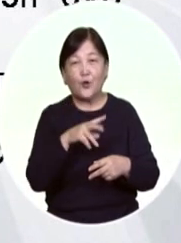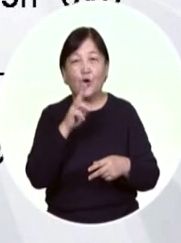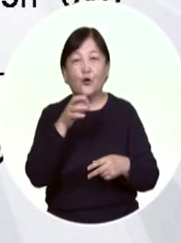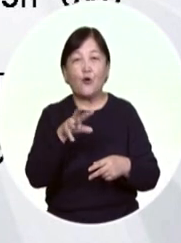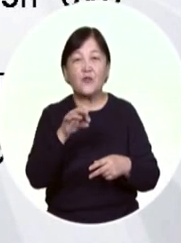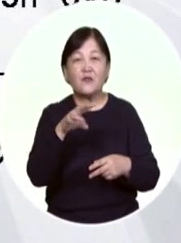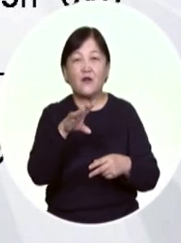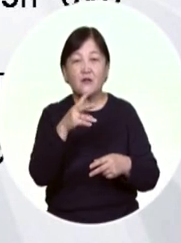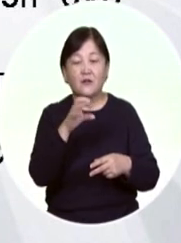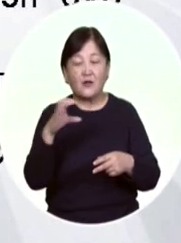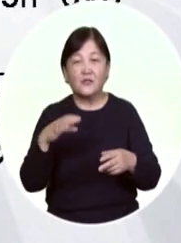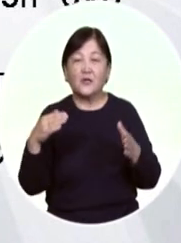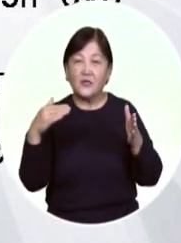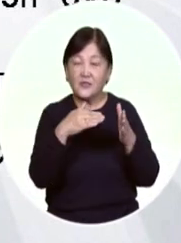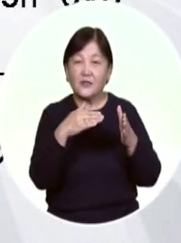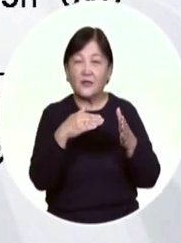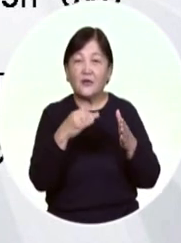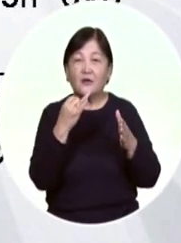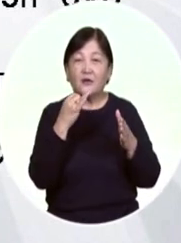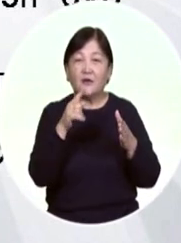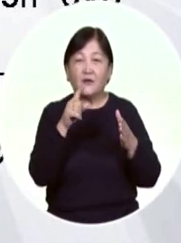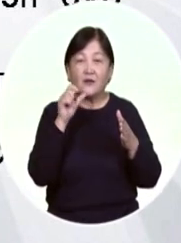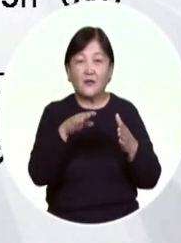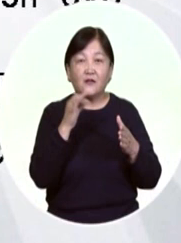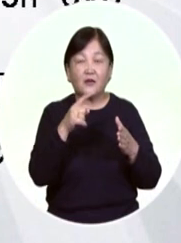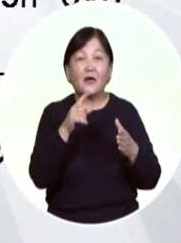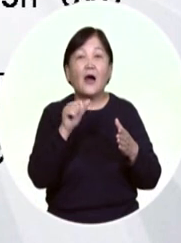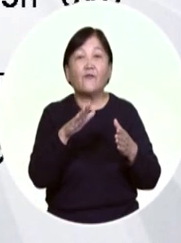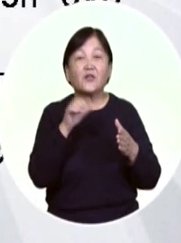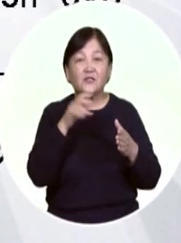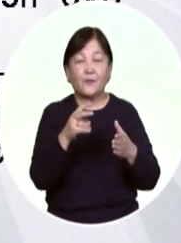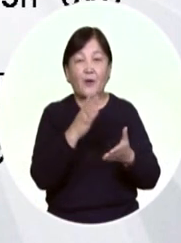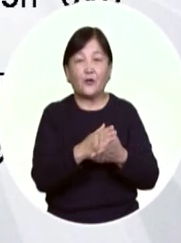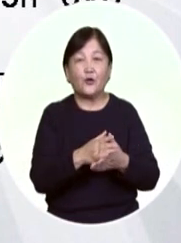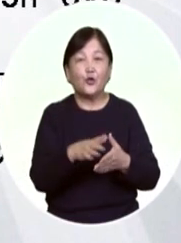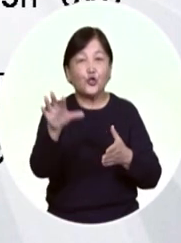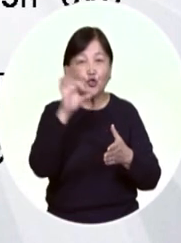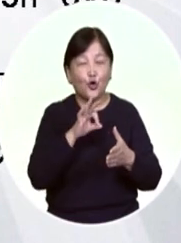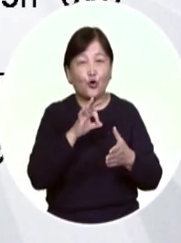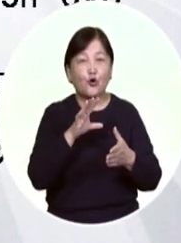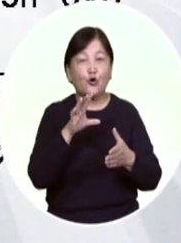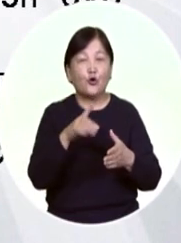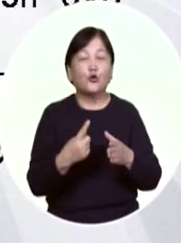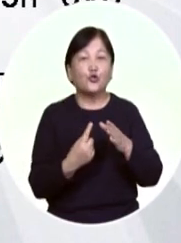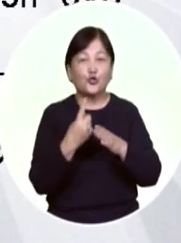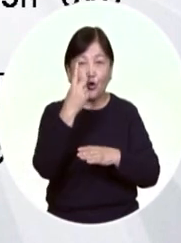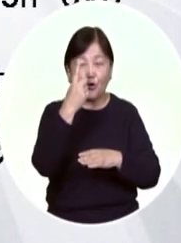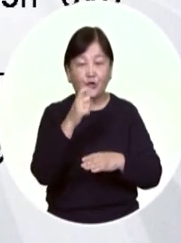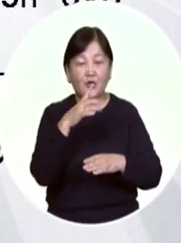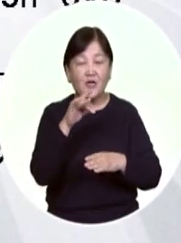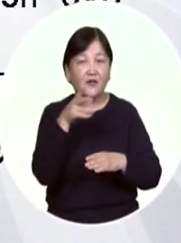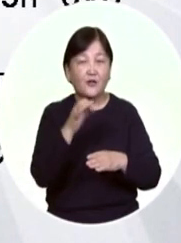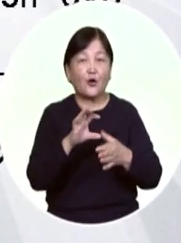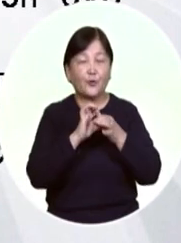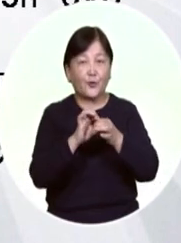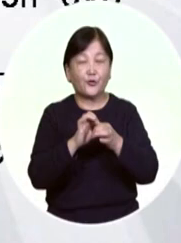автсан. Тухайлбал нийгмийн тодорхой хэсгийн сонгох өмч хөрөнгөтэй байх хэрэгтэй талдсан зүйл заалт орсон. Энэ үндсэн